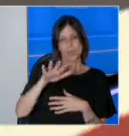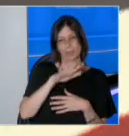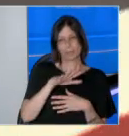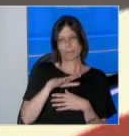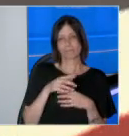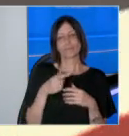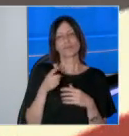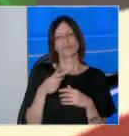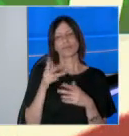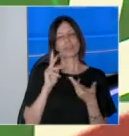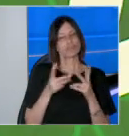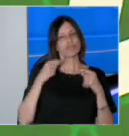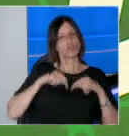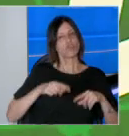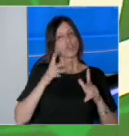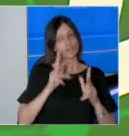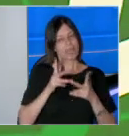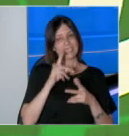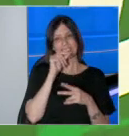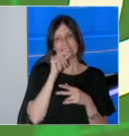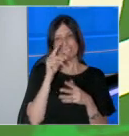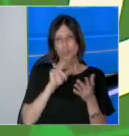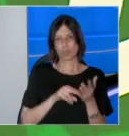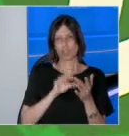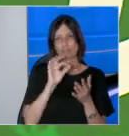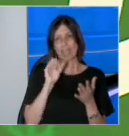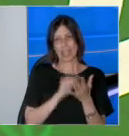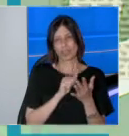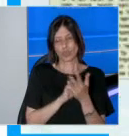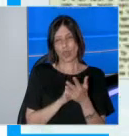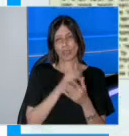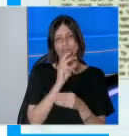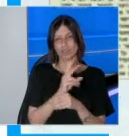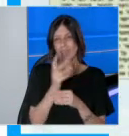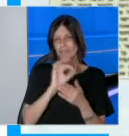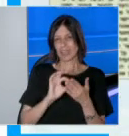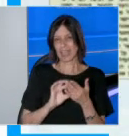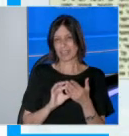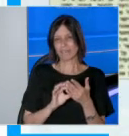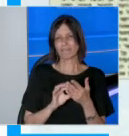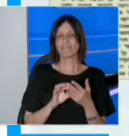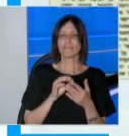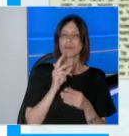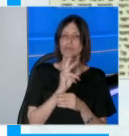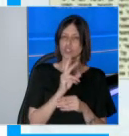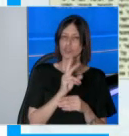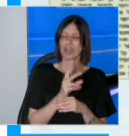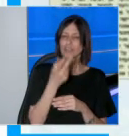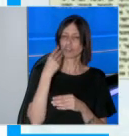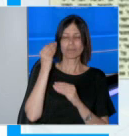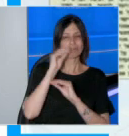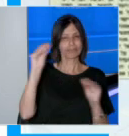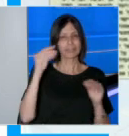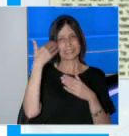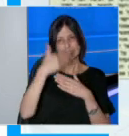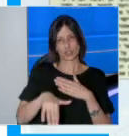הורוביץ, יושב ראש מרצ, צייץ תמונה של עיתון משמר, וכך הוא כתב, העיתון משמר כמובן שמכריז על